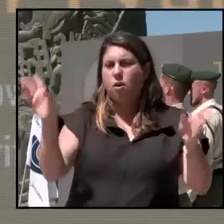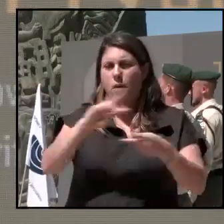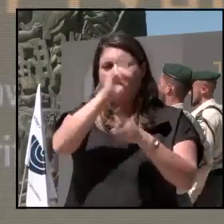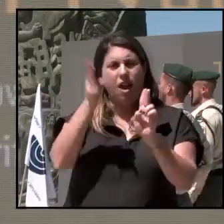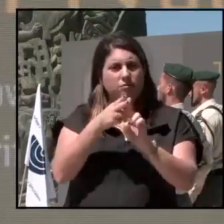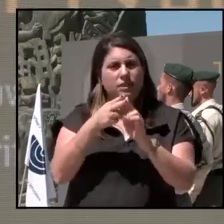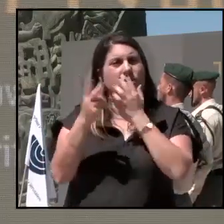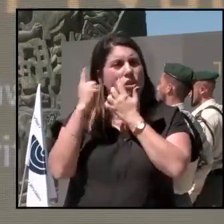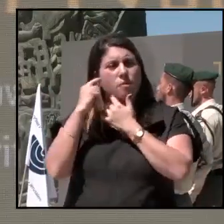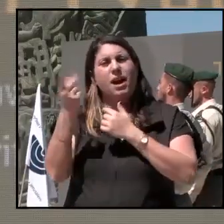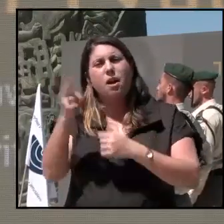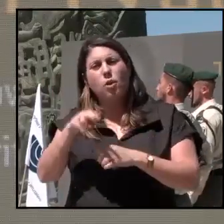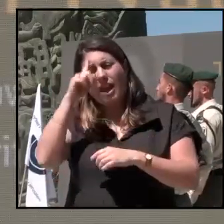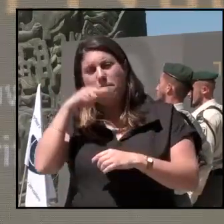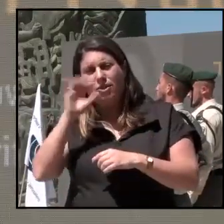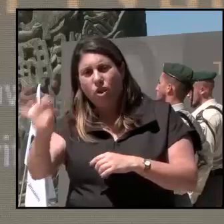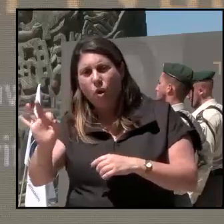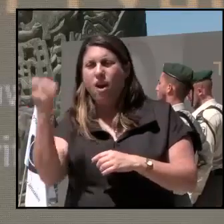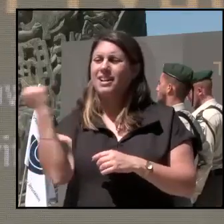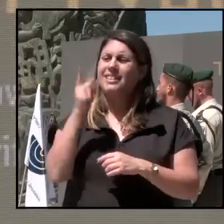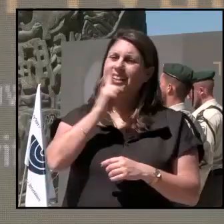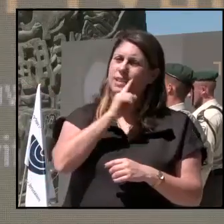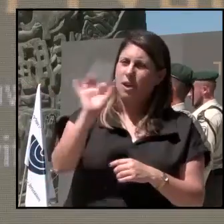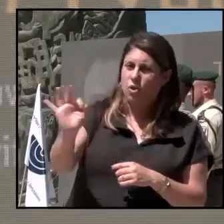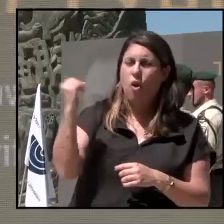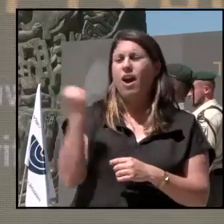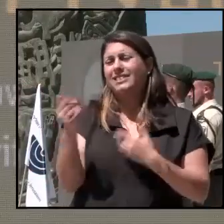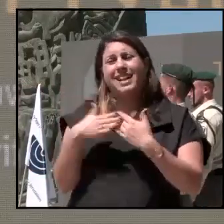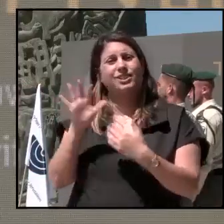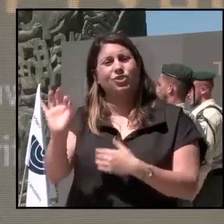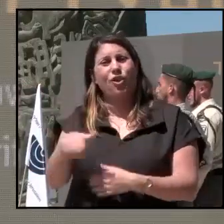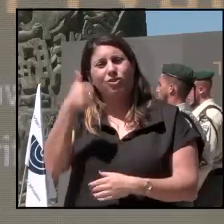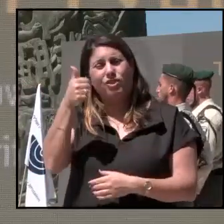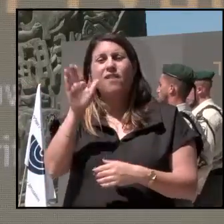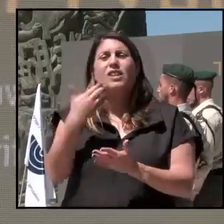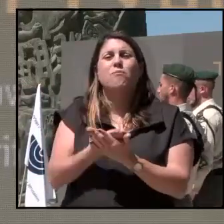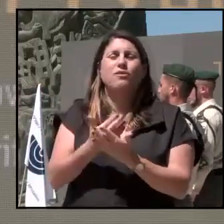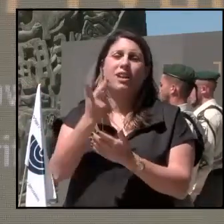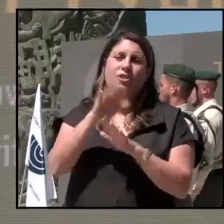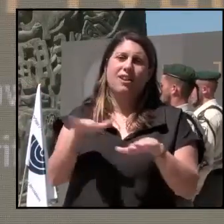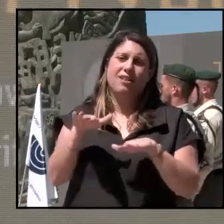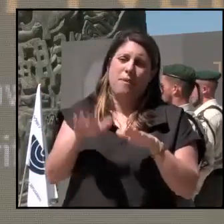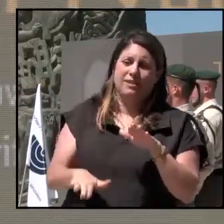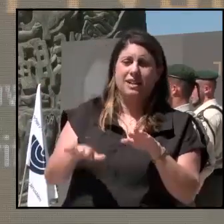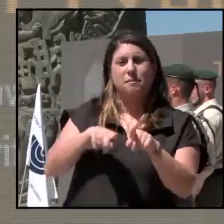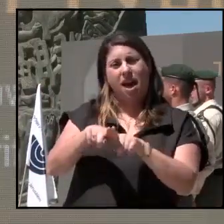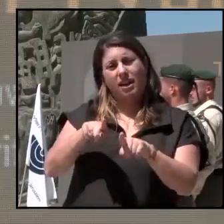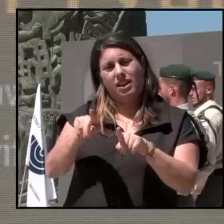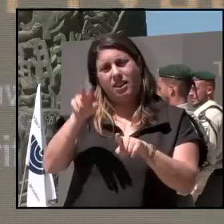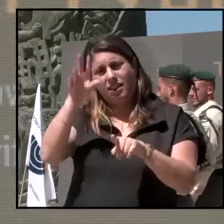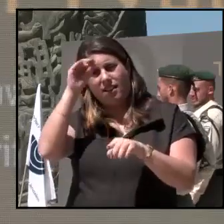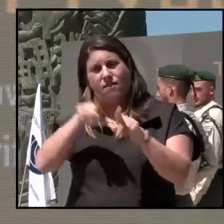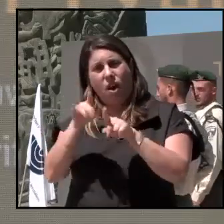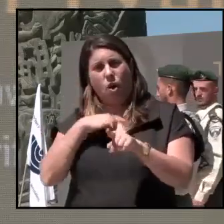ששמע על מות אביו, על רצח אמו, רצח אשתו הראשונה והעובדה ששני ילדיו הקטנים, אחי ואחותי למחצה, שהם